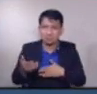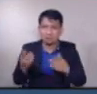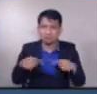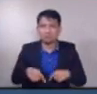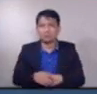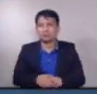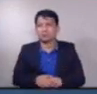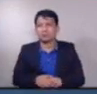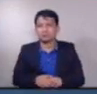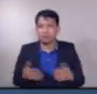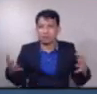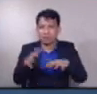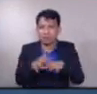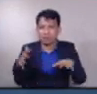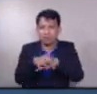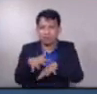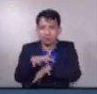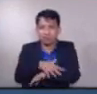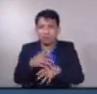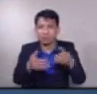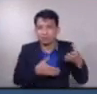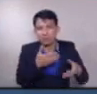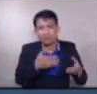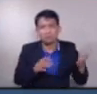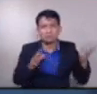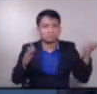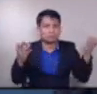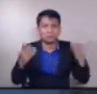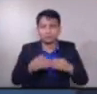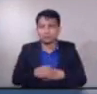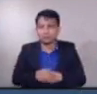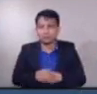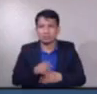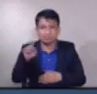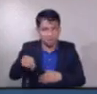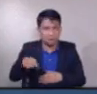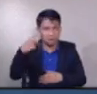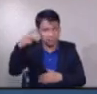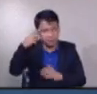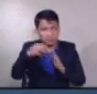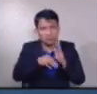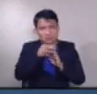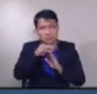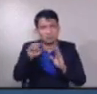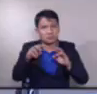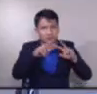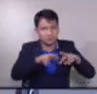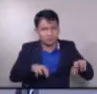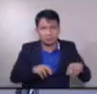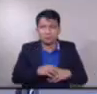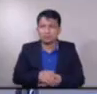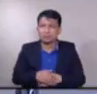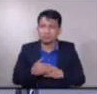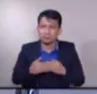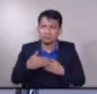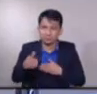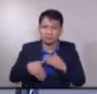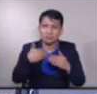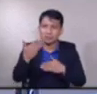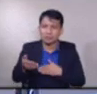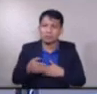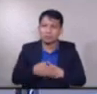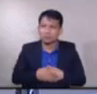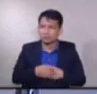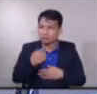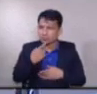mangyari. Mag-mushroom ang iba-ibang mga court. Tama yun, but we have to be politically mature. Yes, opo. Let's explore that. Okay, moving on, no?